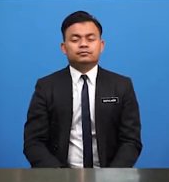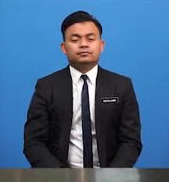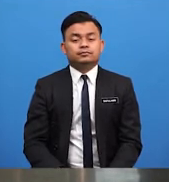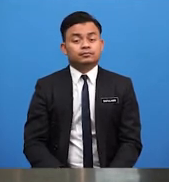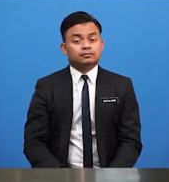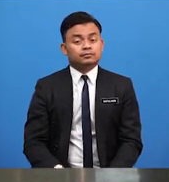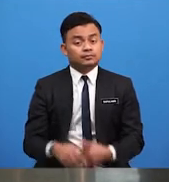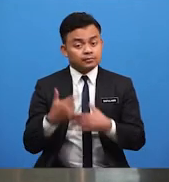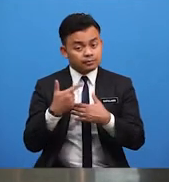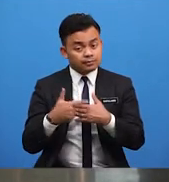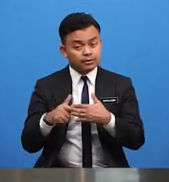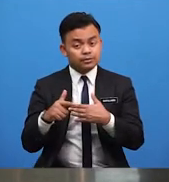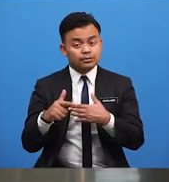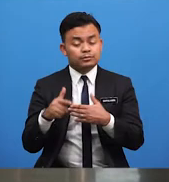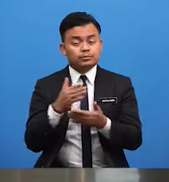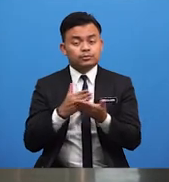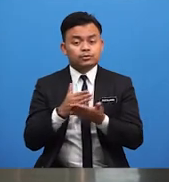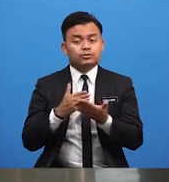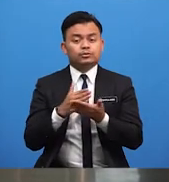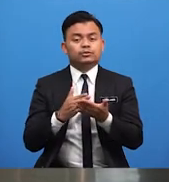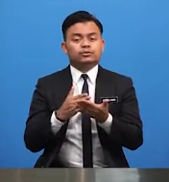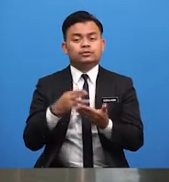Kemudian, iriskan halia.